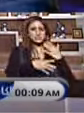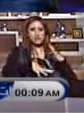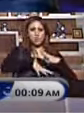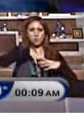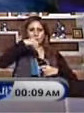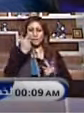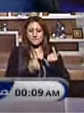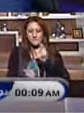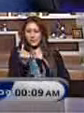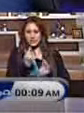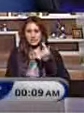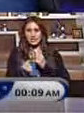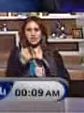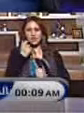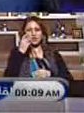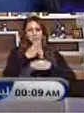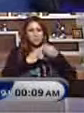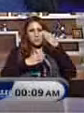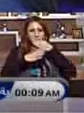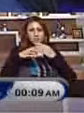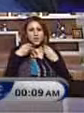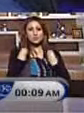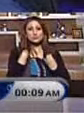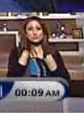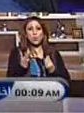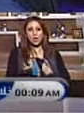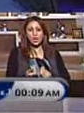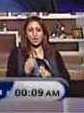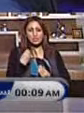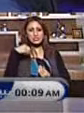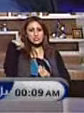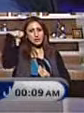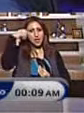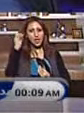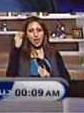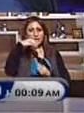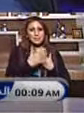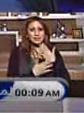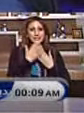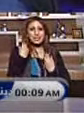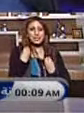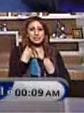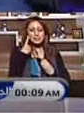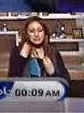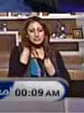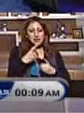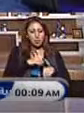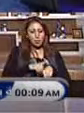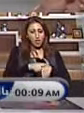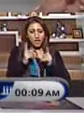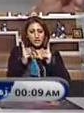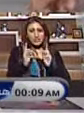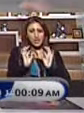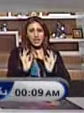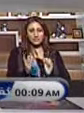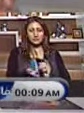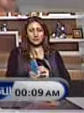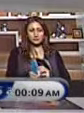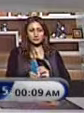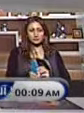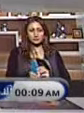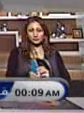المزارع وان يعمل بنيه تحتيه ولا نصبر شويه نعم يعني الكلام يعني بس المشهد الاعلام